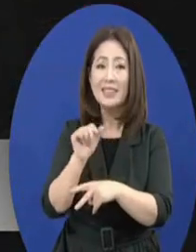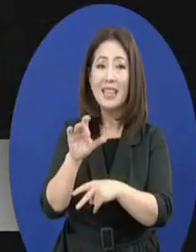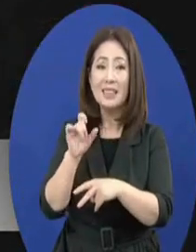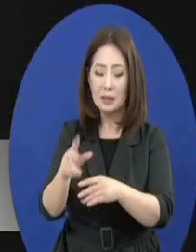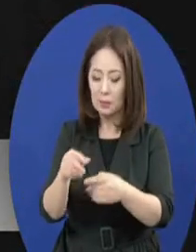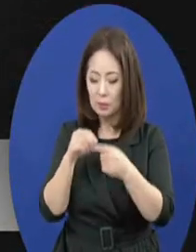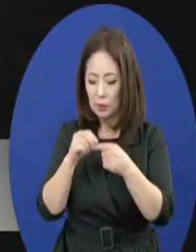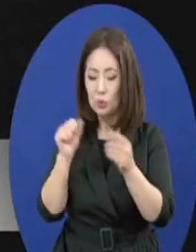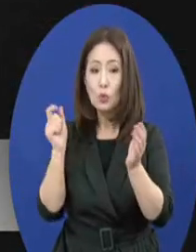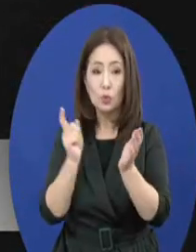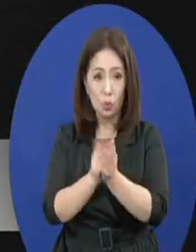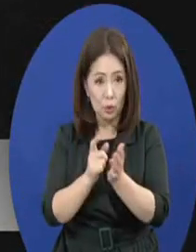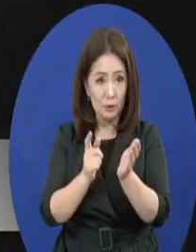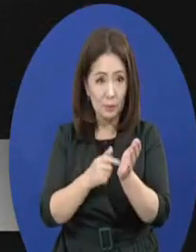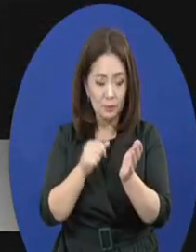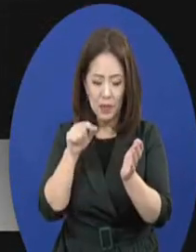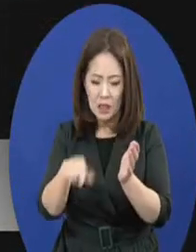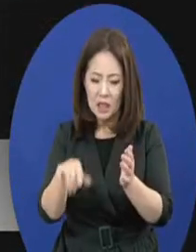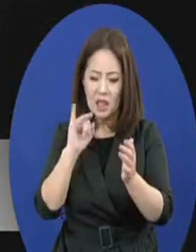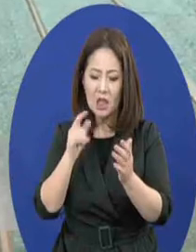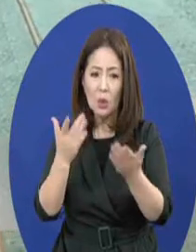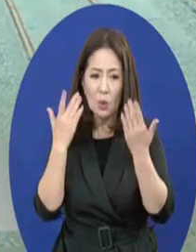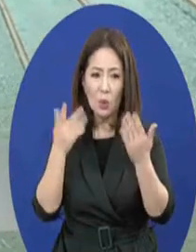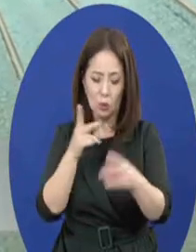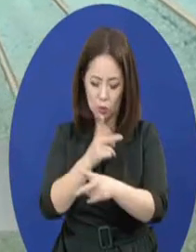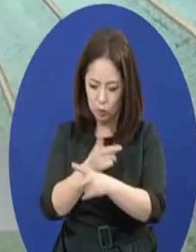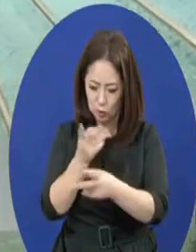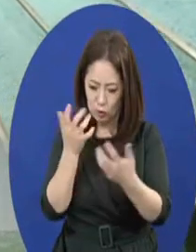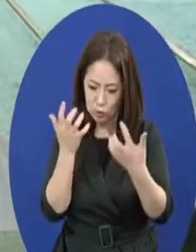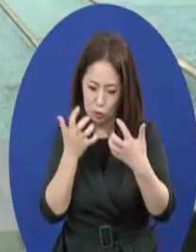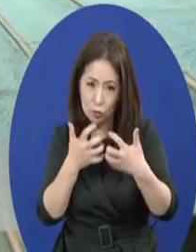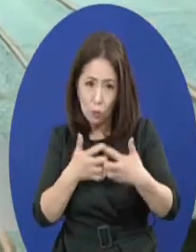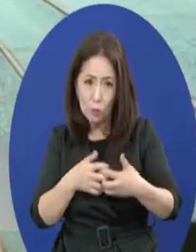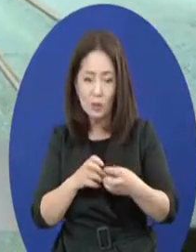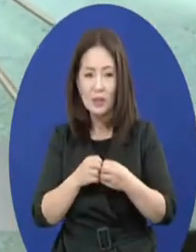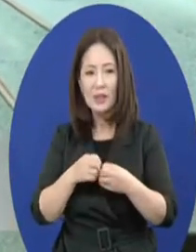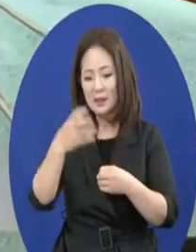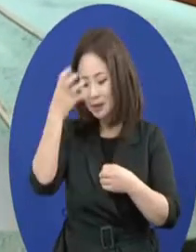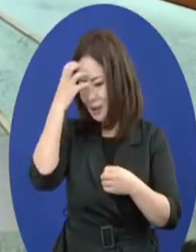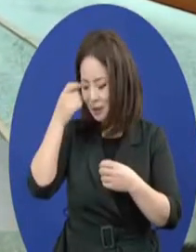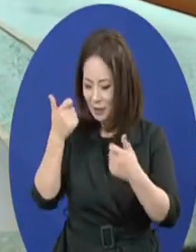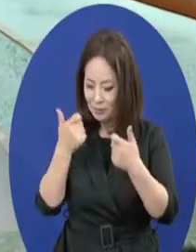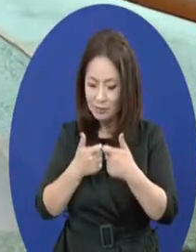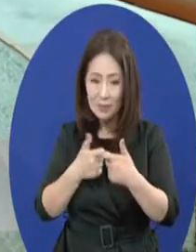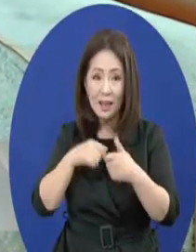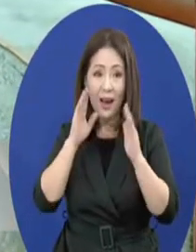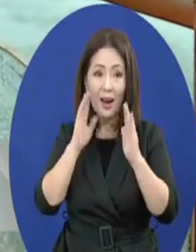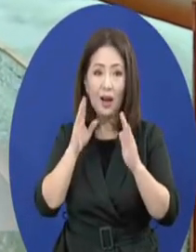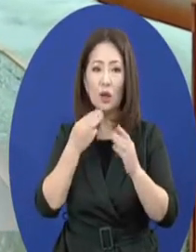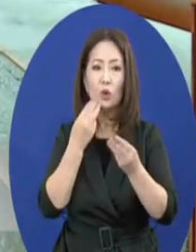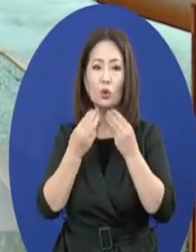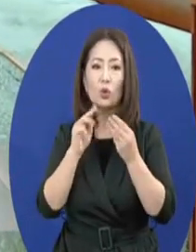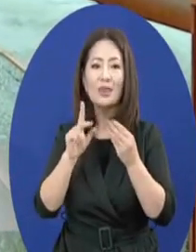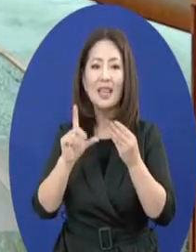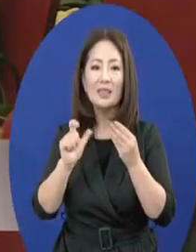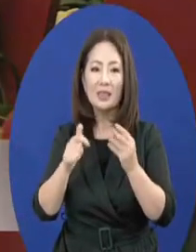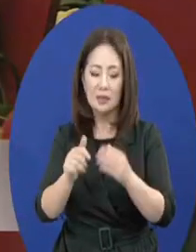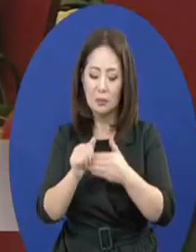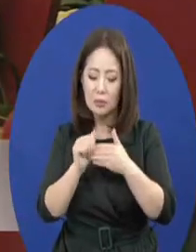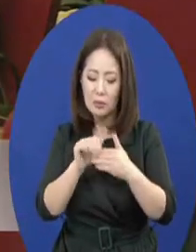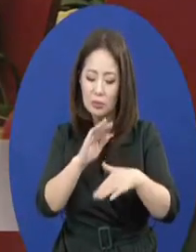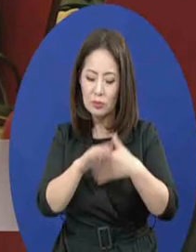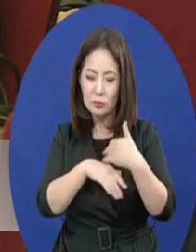юм. Тиймээс улсын хурл хууль эрх зүйн тохируулах хийж засгийн газар хэрэгжүүлэхэд анхаарч шүүх засаглал бэхжүүлэх хөндөгдсөн эрхийг